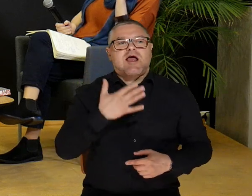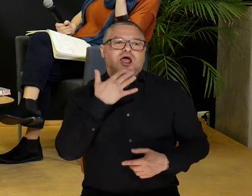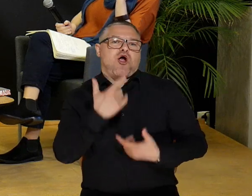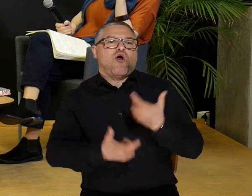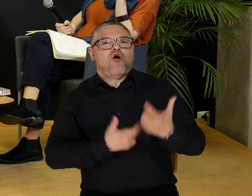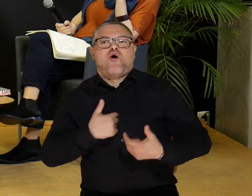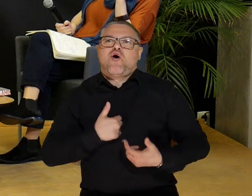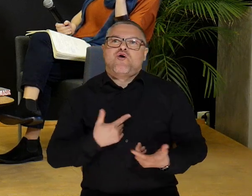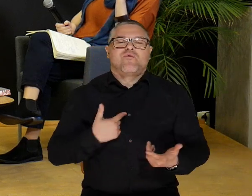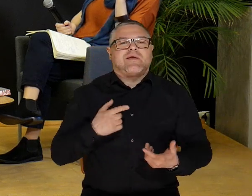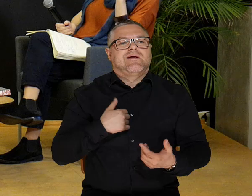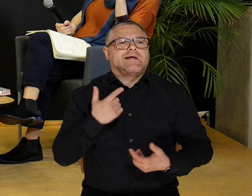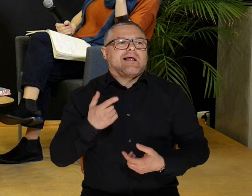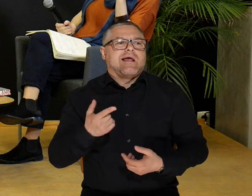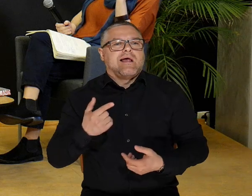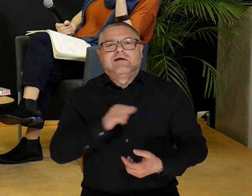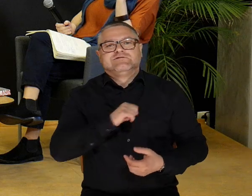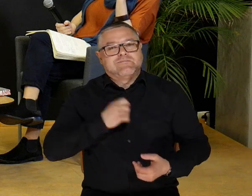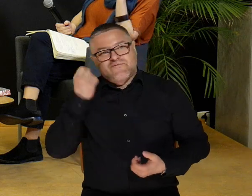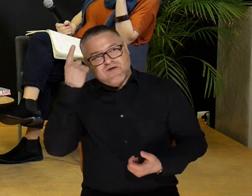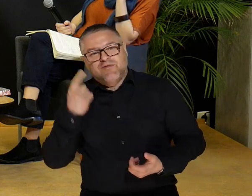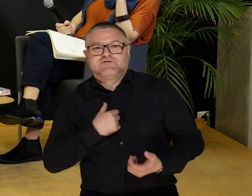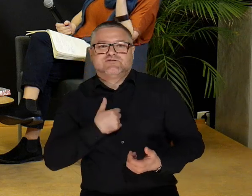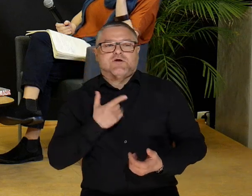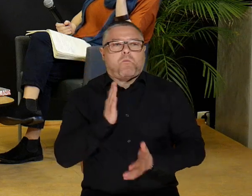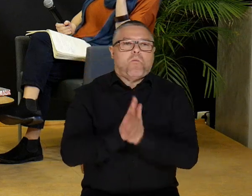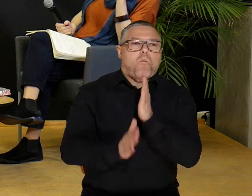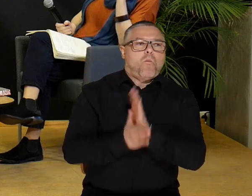prawda, jakiegoś negacjonizmu, prawda, że próbuję przykryć